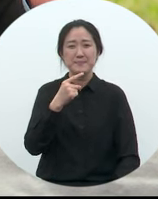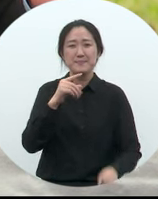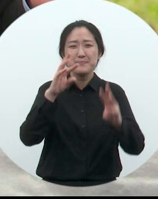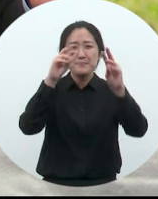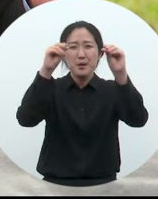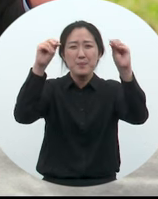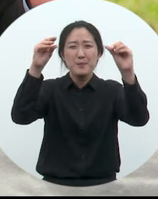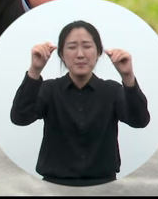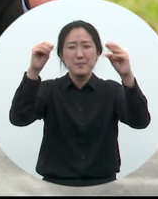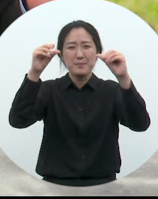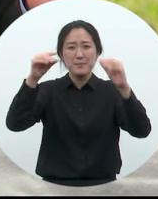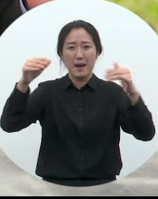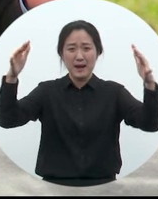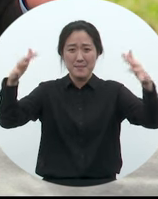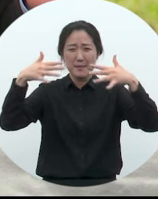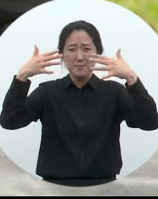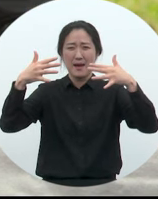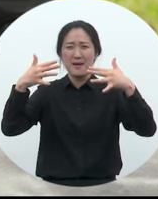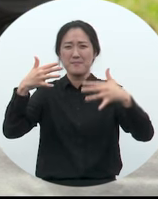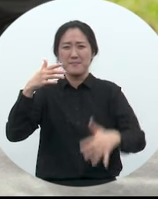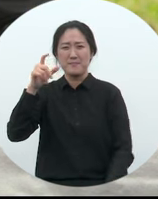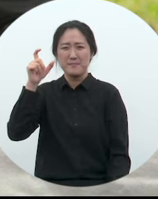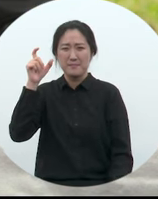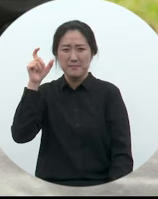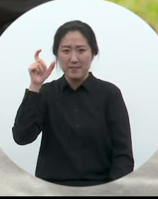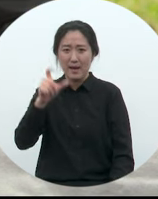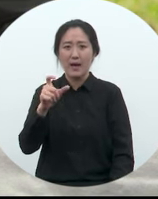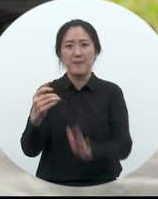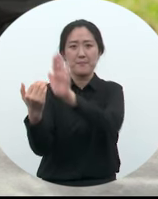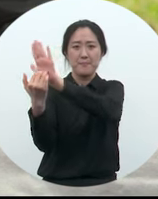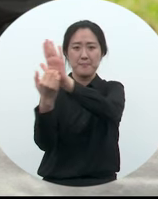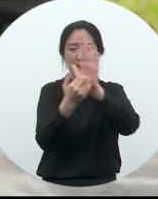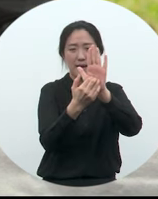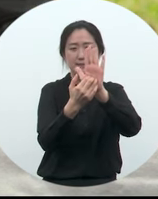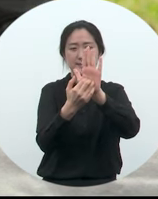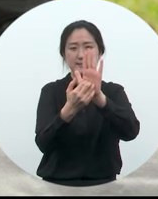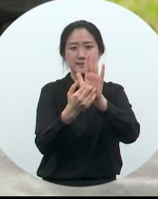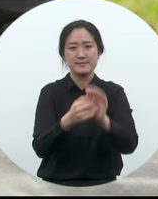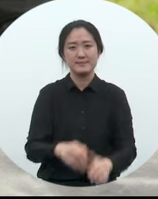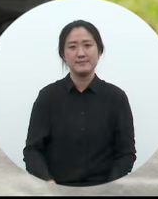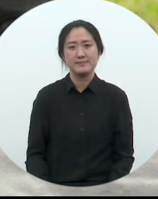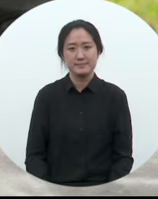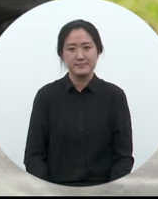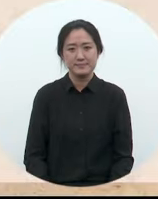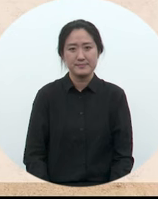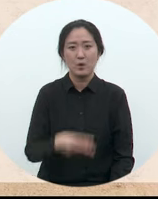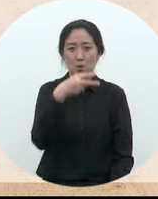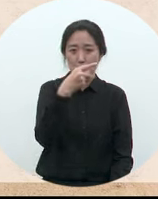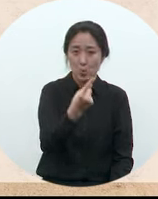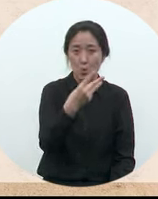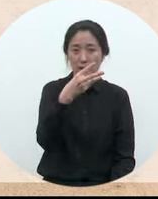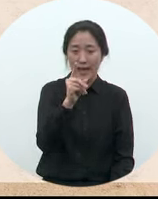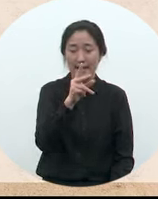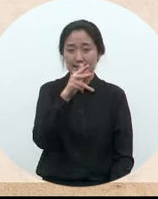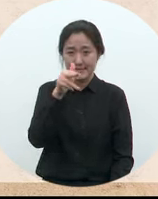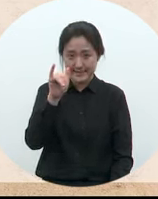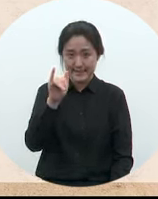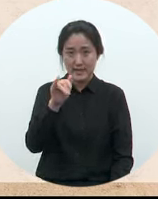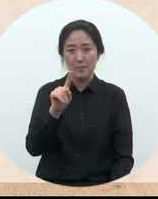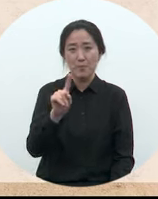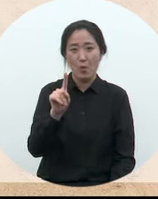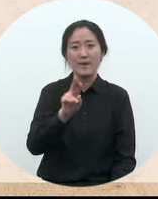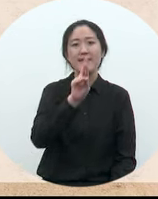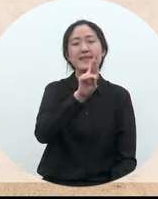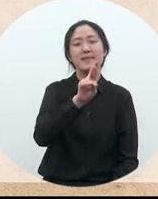미세먼지를 없애주는데도 도움이 많이 됩니다. 호흡기 쪽을 튼튼하게 해준 역할을 가지고 있는데, 인삼의